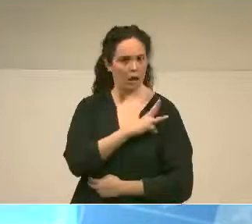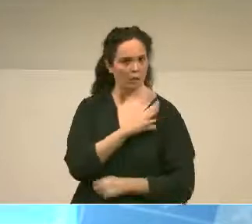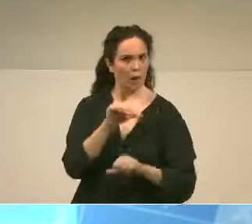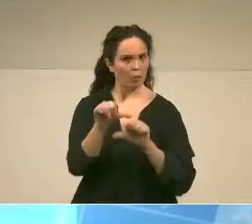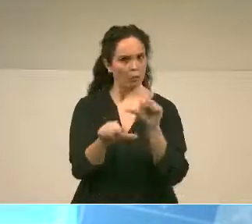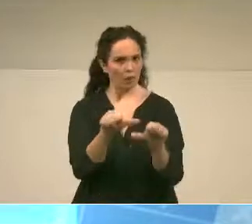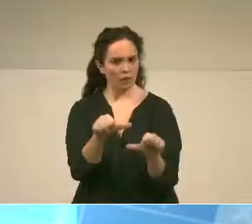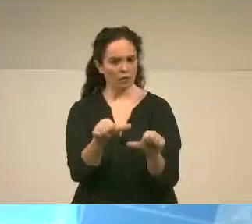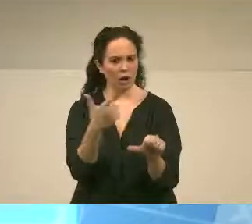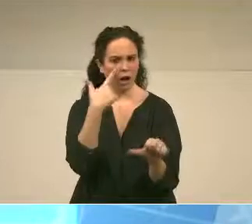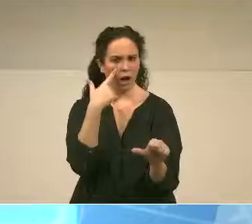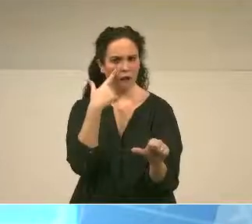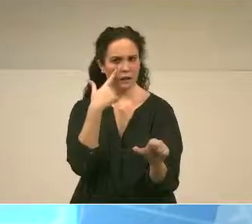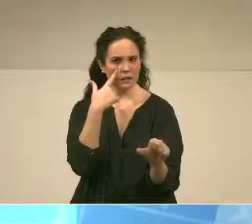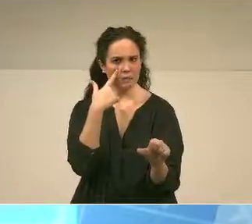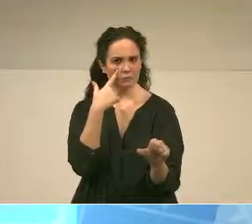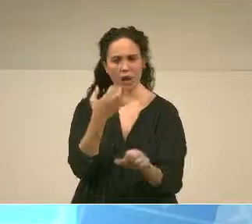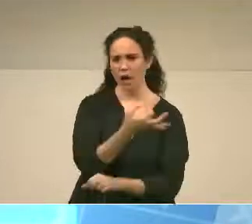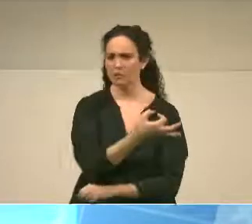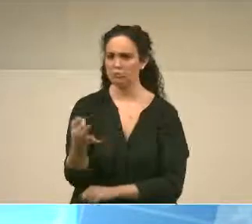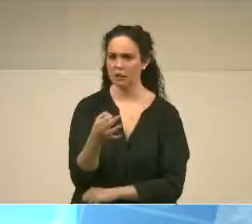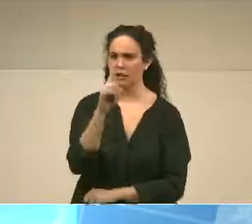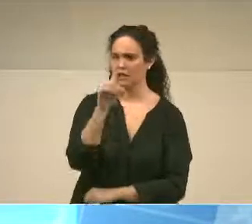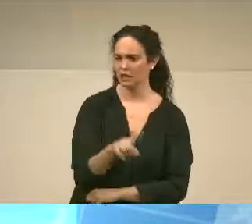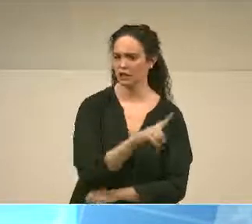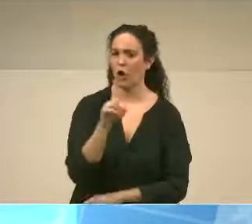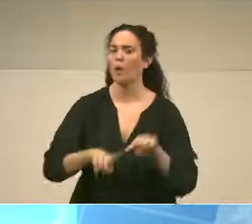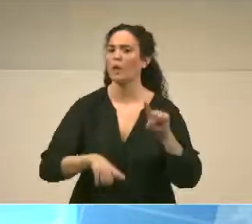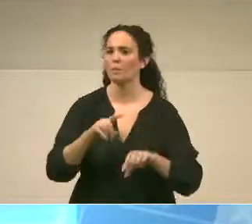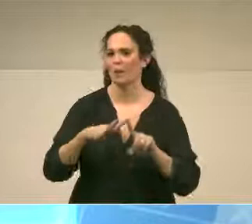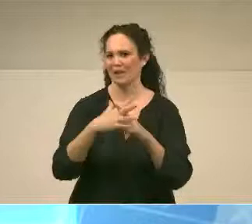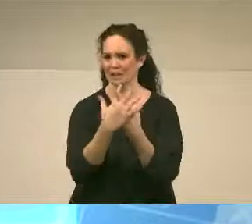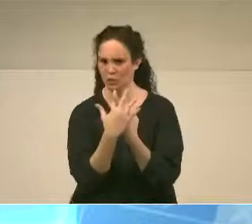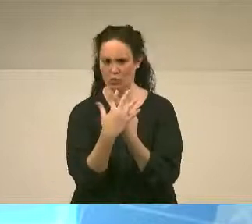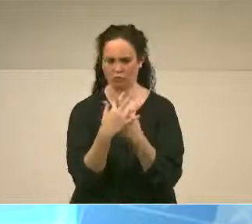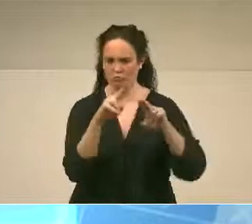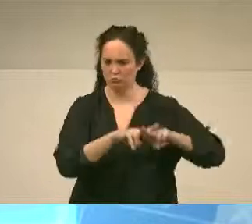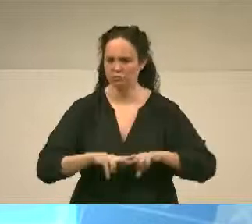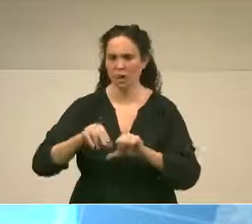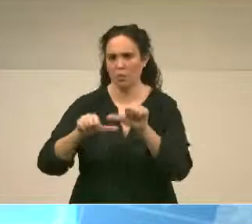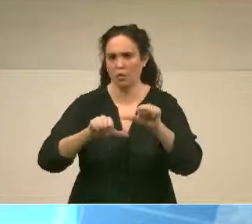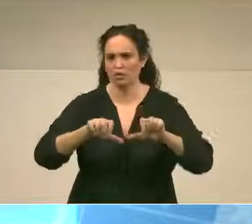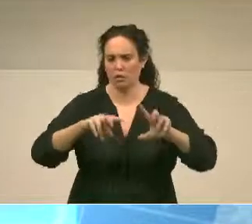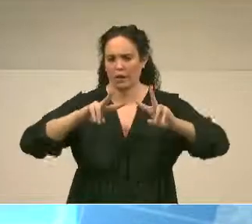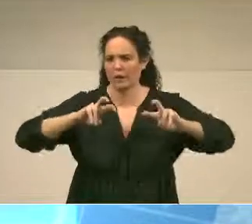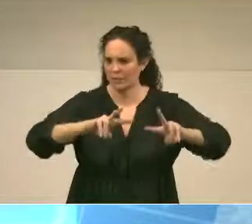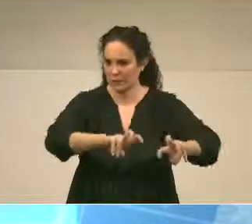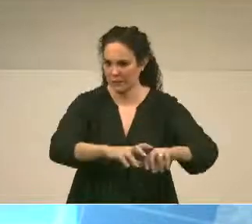prozedurak bat datu zen bere jokabide arauetan erabakita eta ezarrita dagoenarekin.